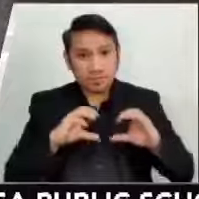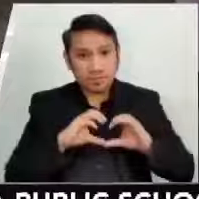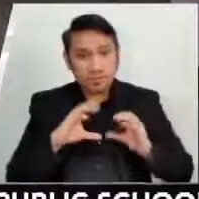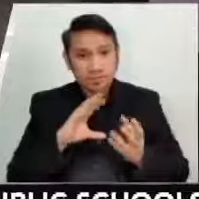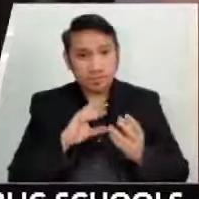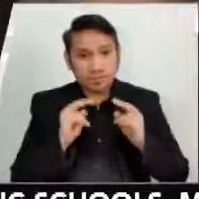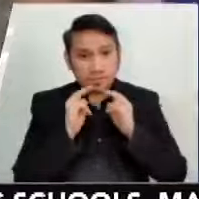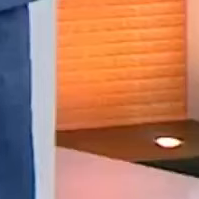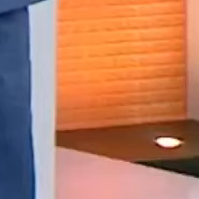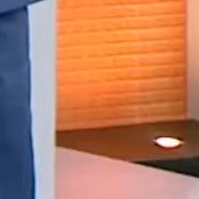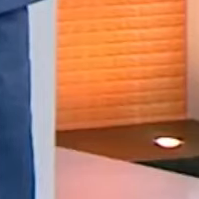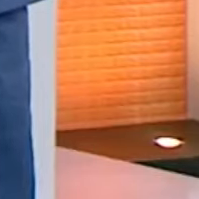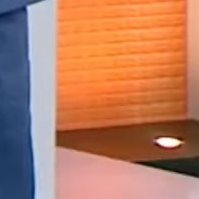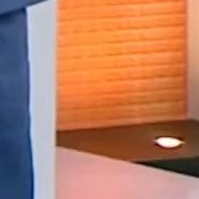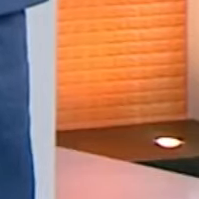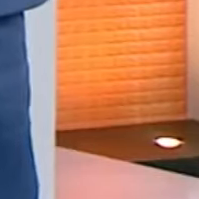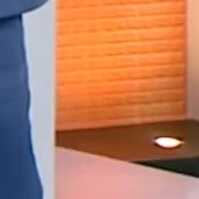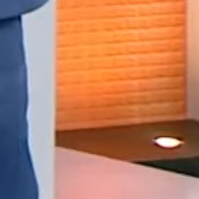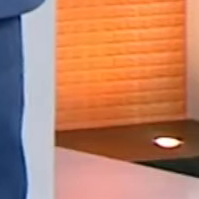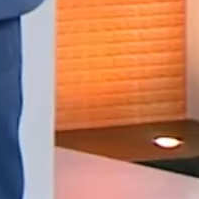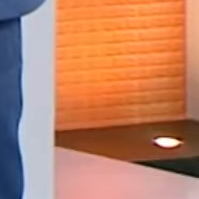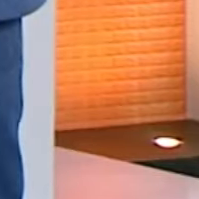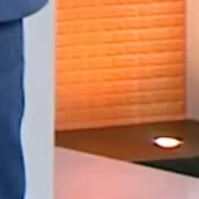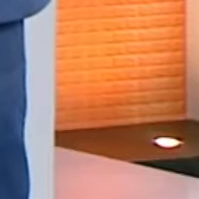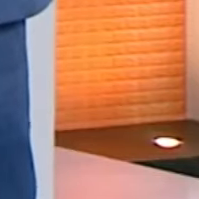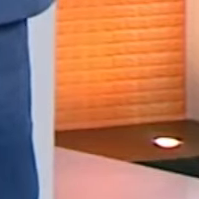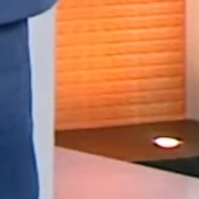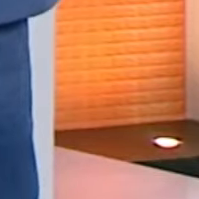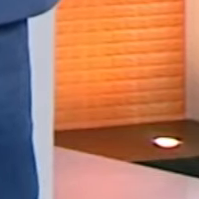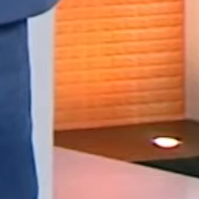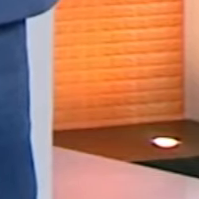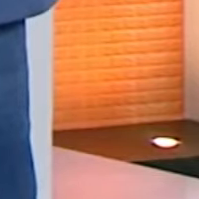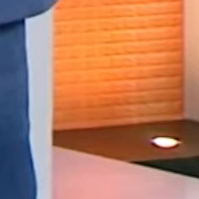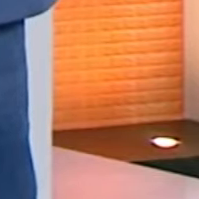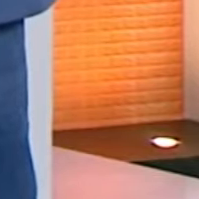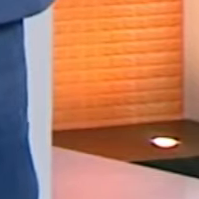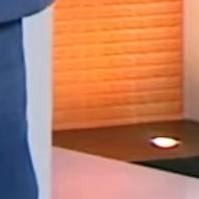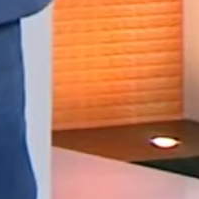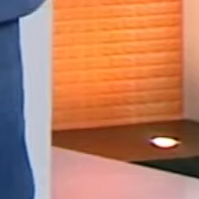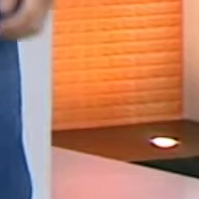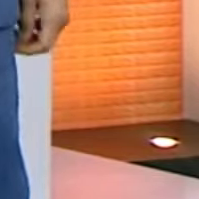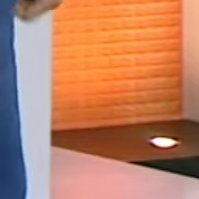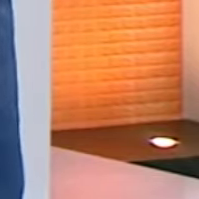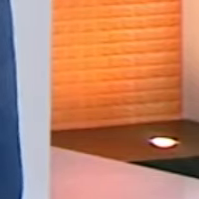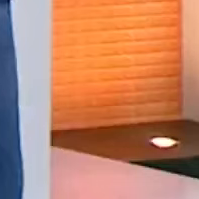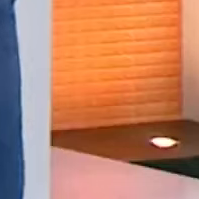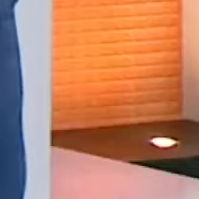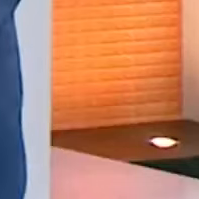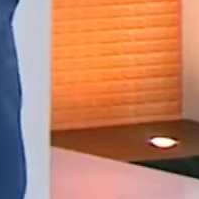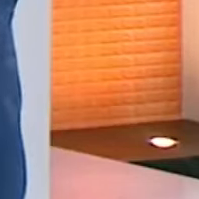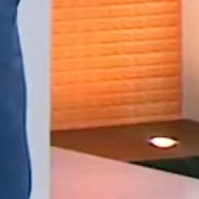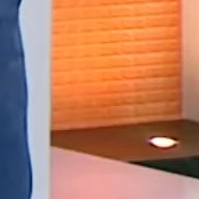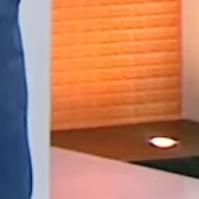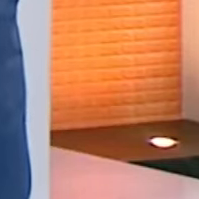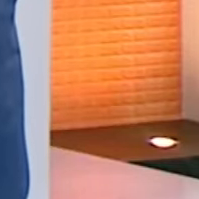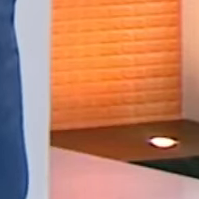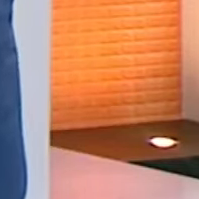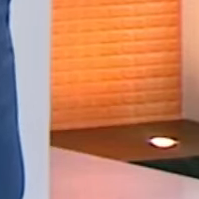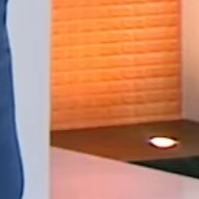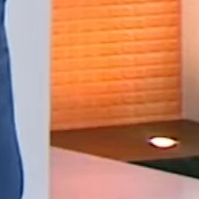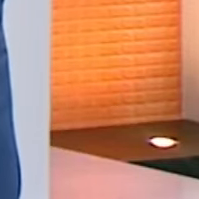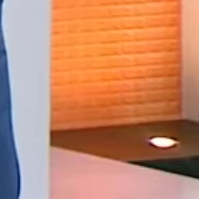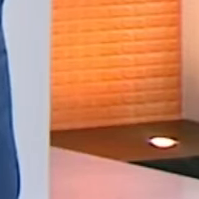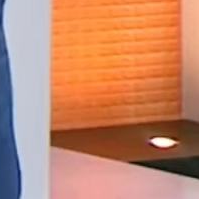News. Igan, mauna ka sa mga balita. Mag-subscribe sa GMA Integrated News sa YouTube. Sa mga kapuso